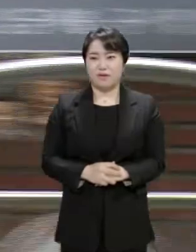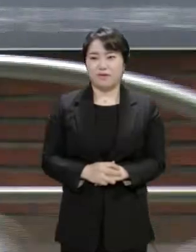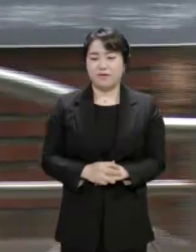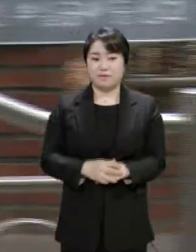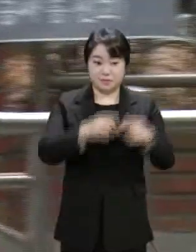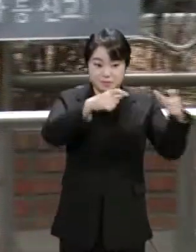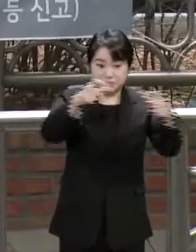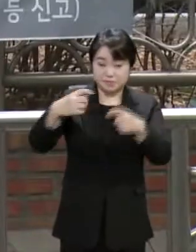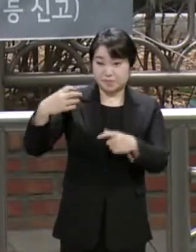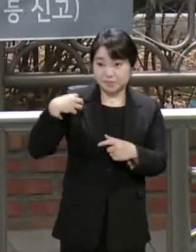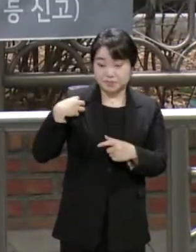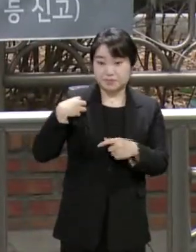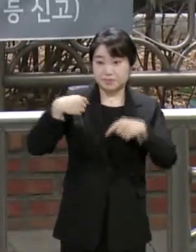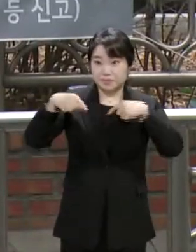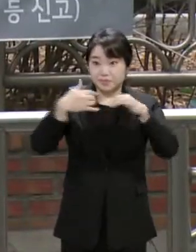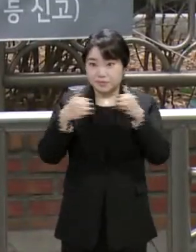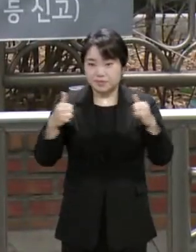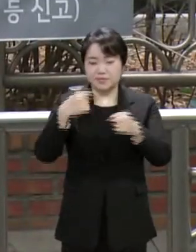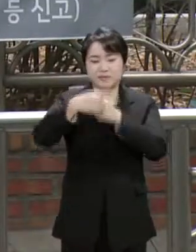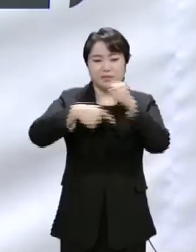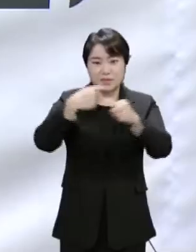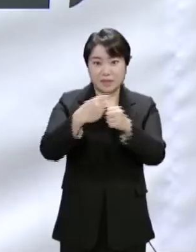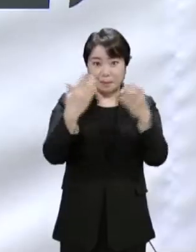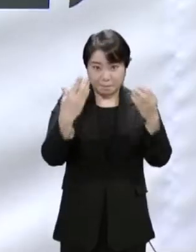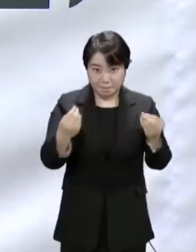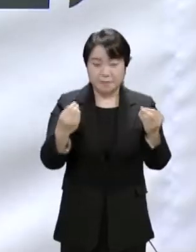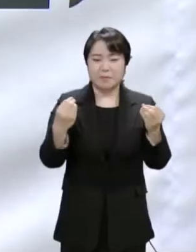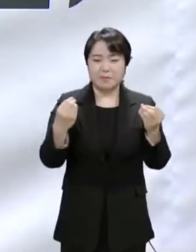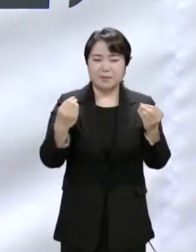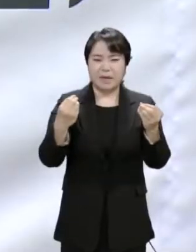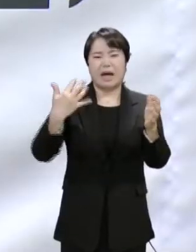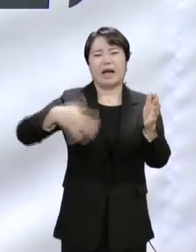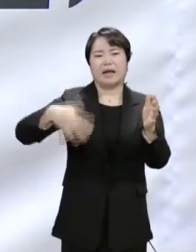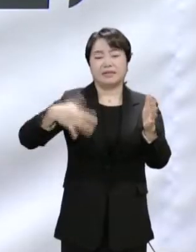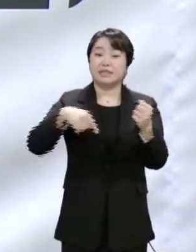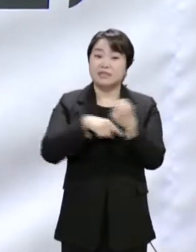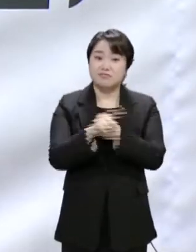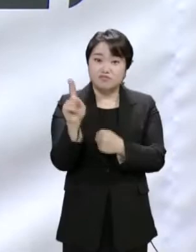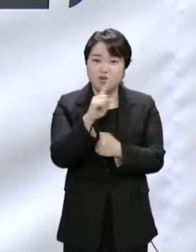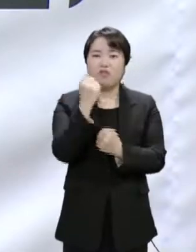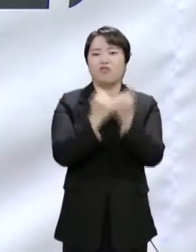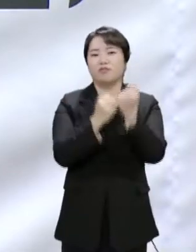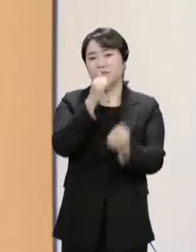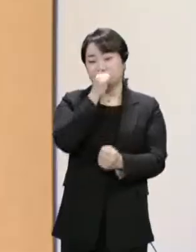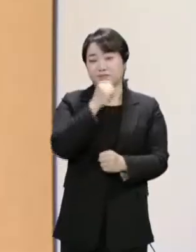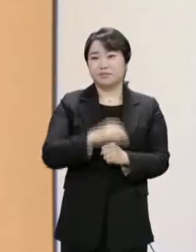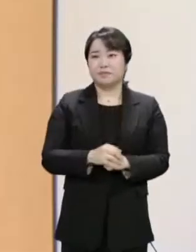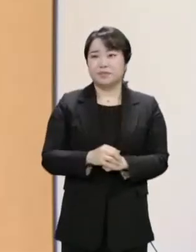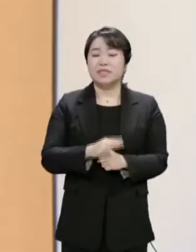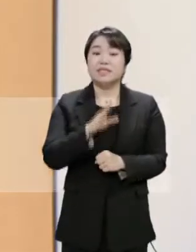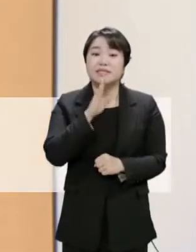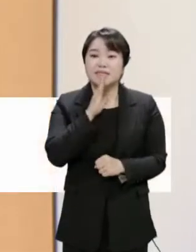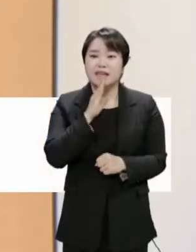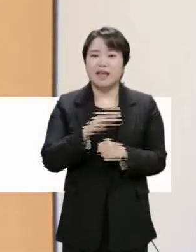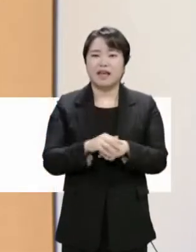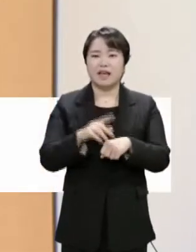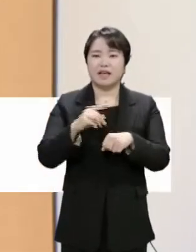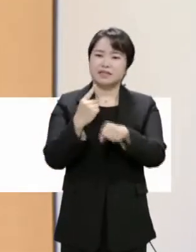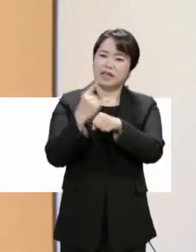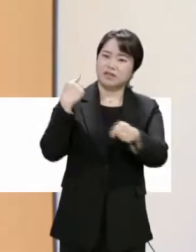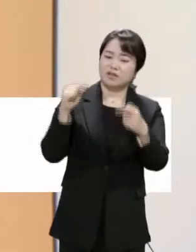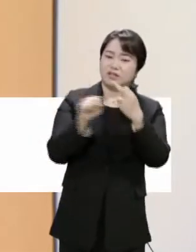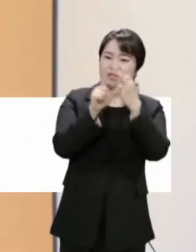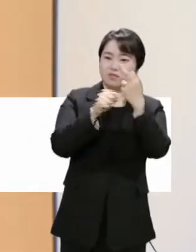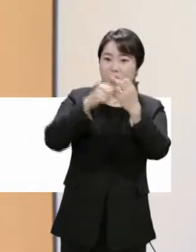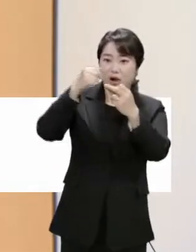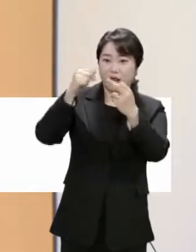관할 자치구는 정해진 연도 내 사업이 완료되지 못한 이유를 이렇게 설명합니다. 실적으로 작년 12월